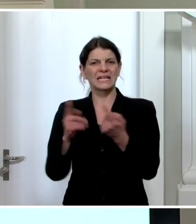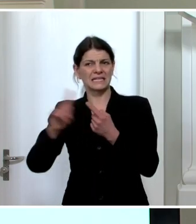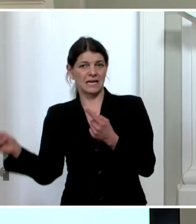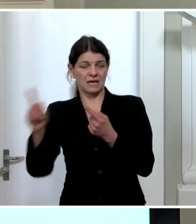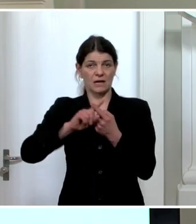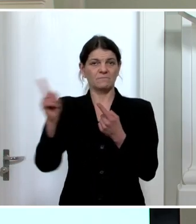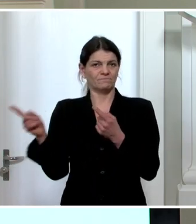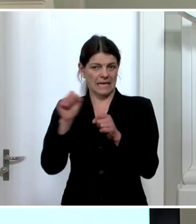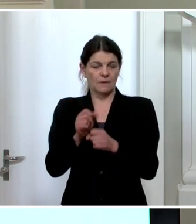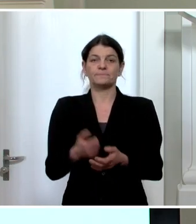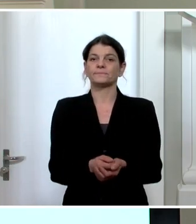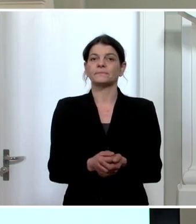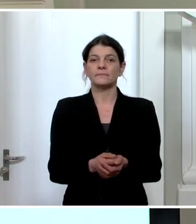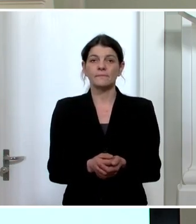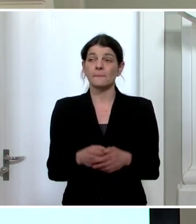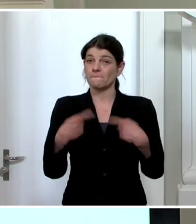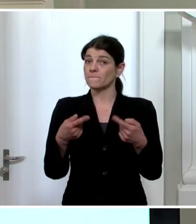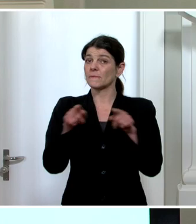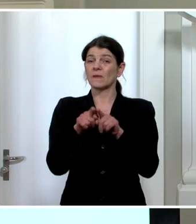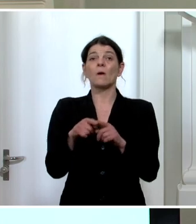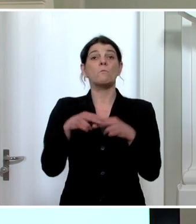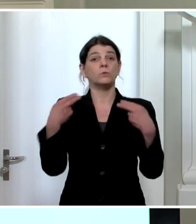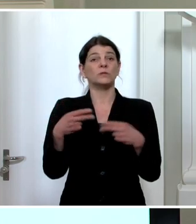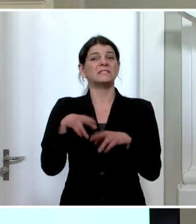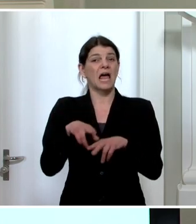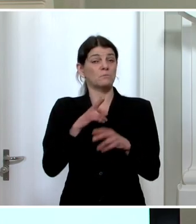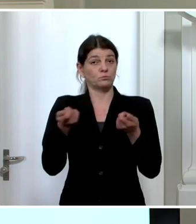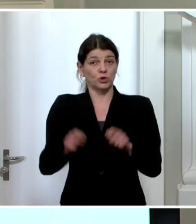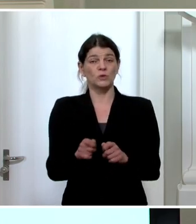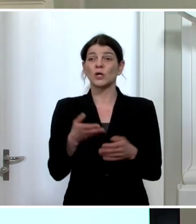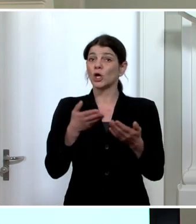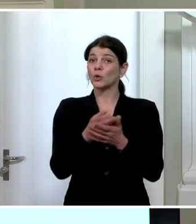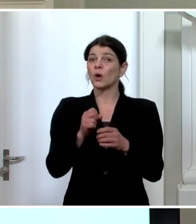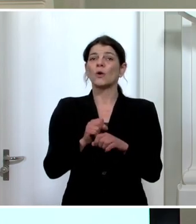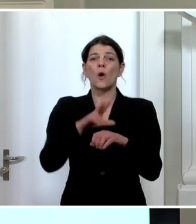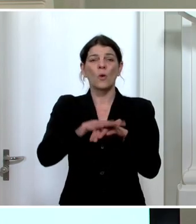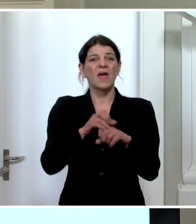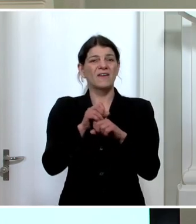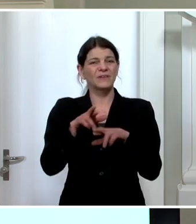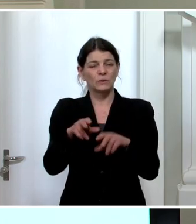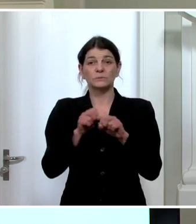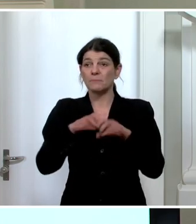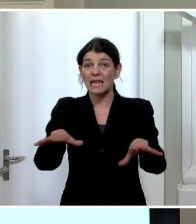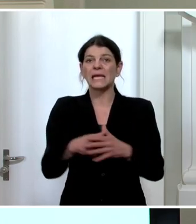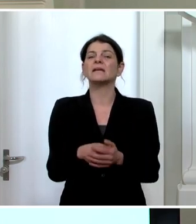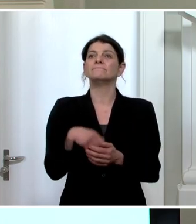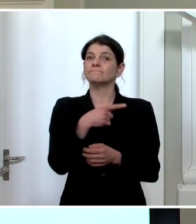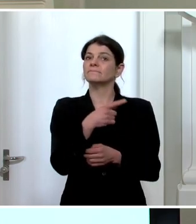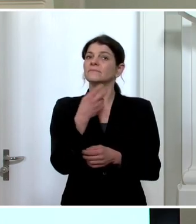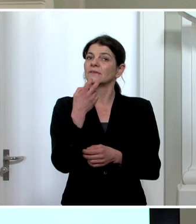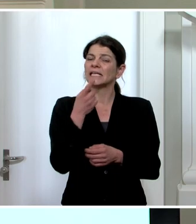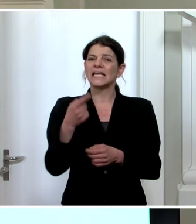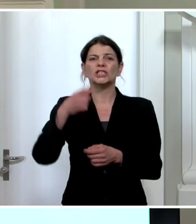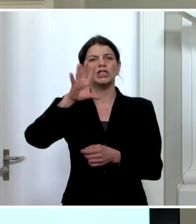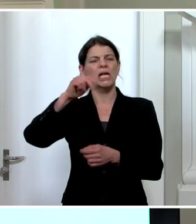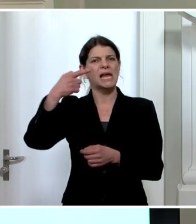gefunden. Des Weiteren hat der Bundesrat beschlossen, aufgrund der Coronavirus-Pandemie die Erteilung von Schengen-Visa